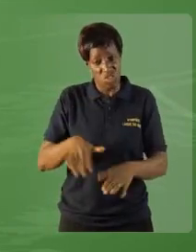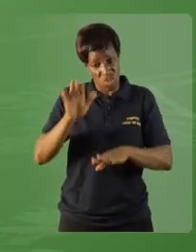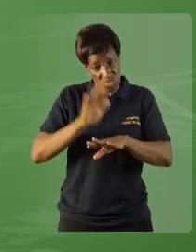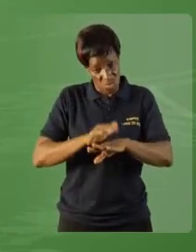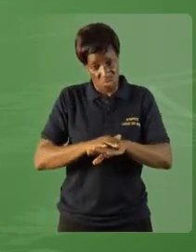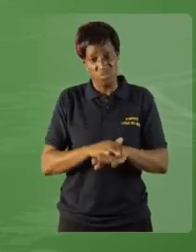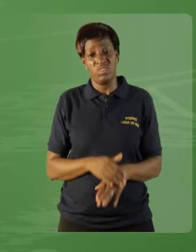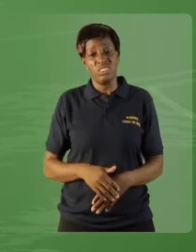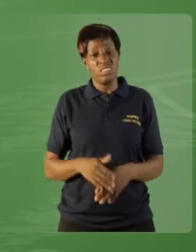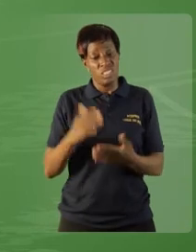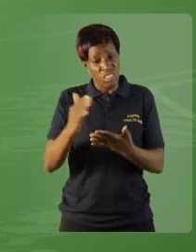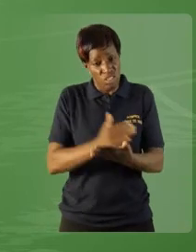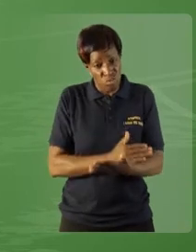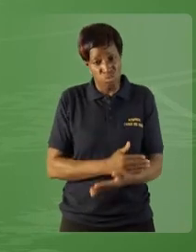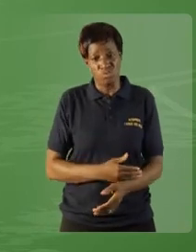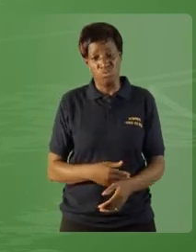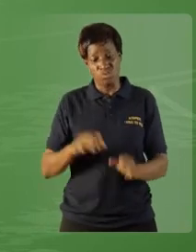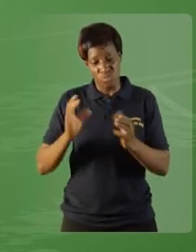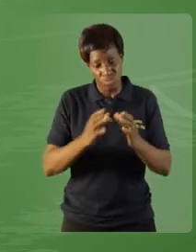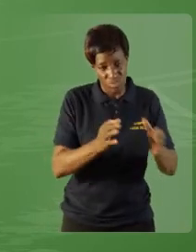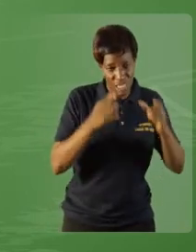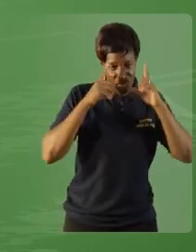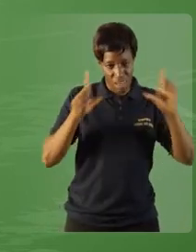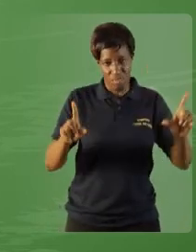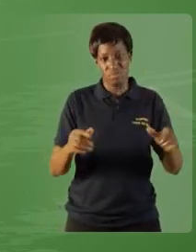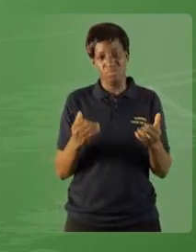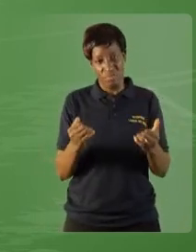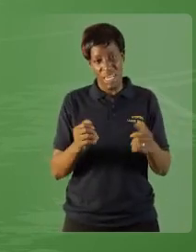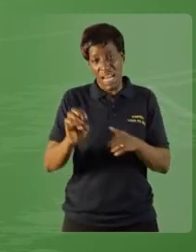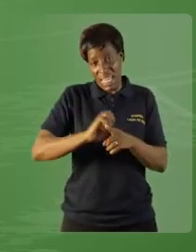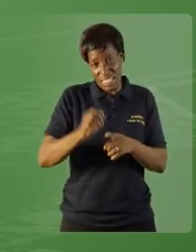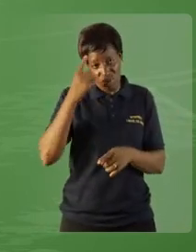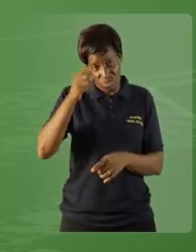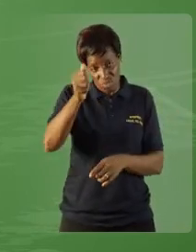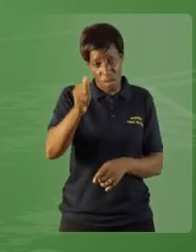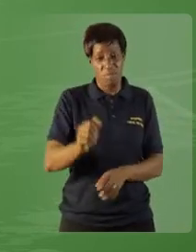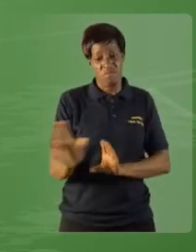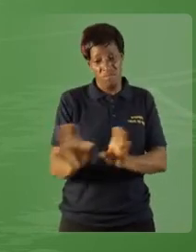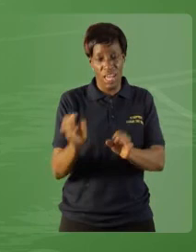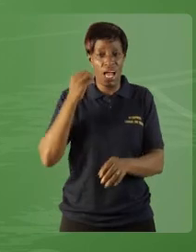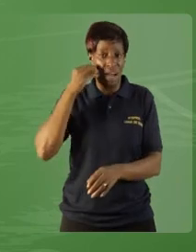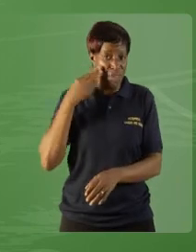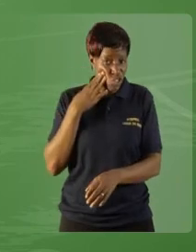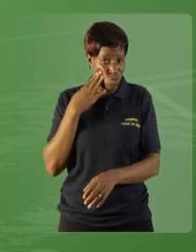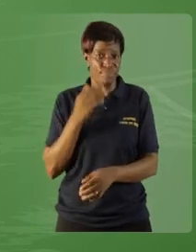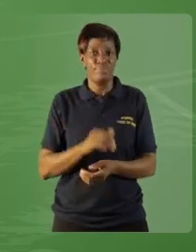langue, nous vous laissons cet exercice suivant. Exercice à faire à la